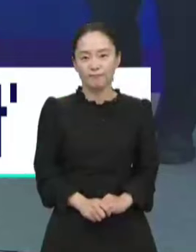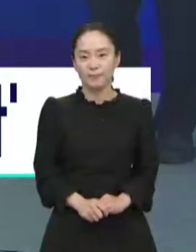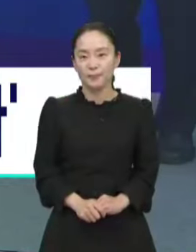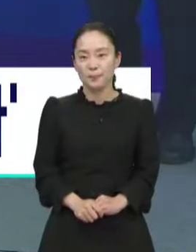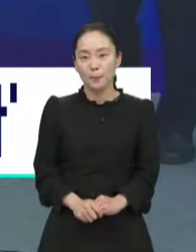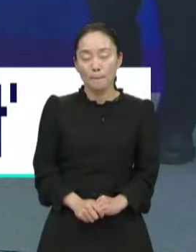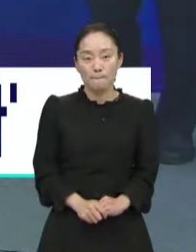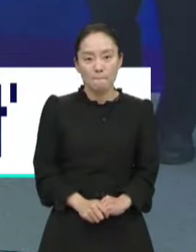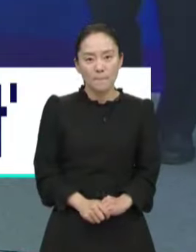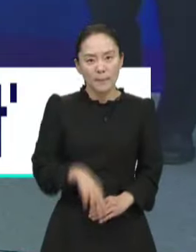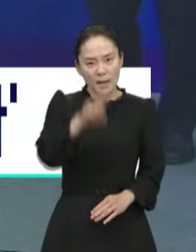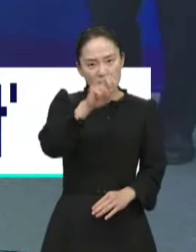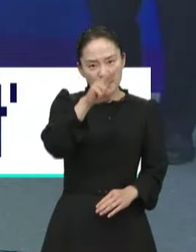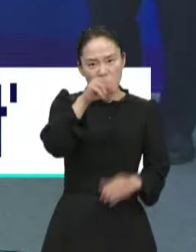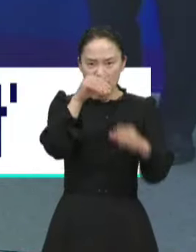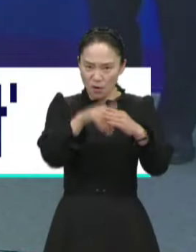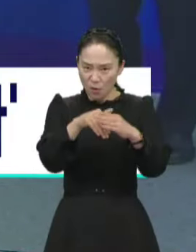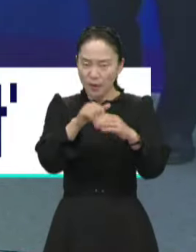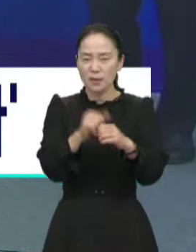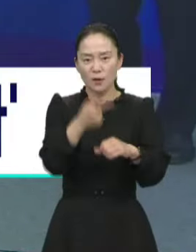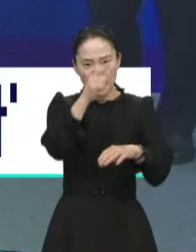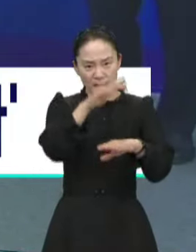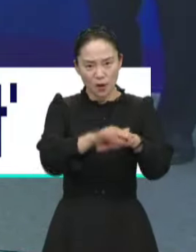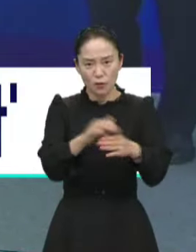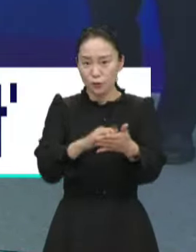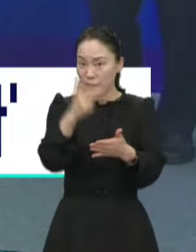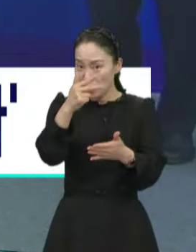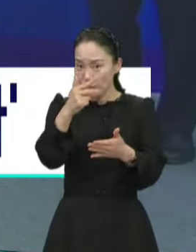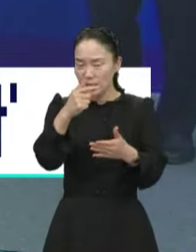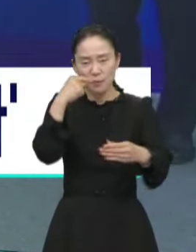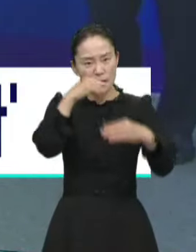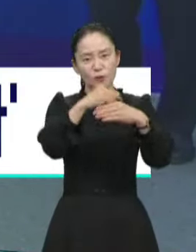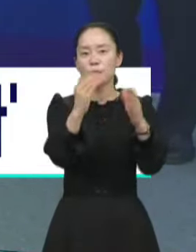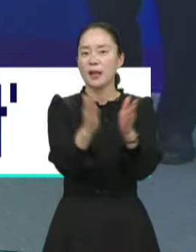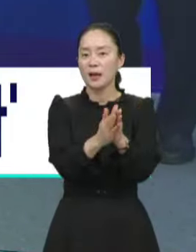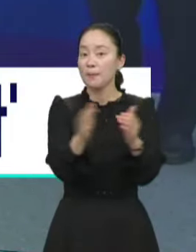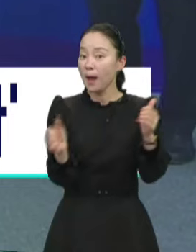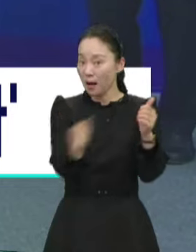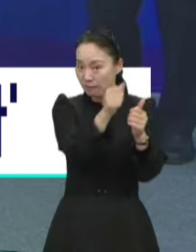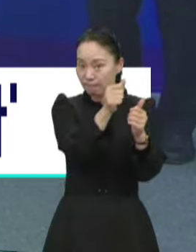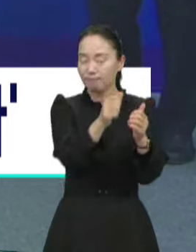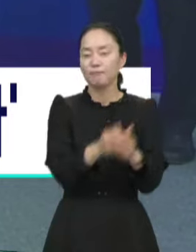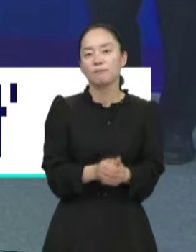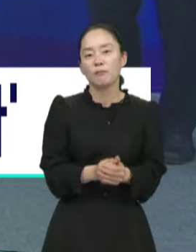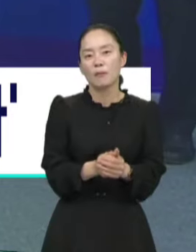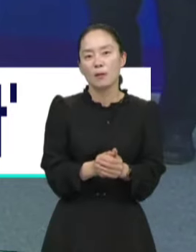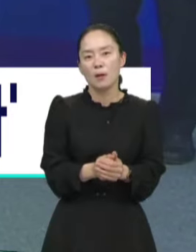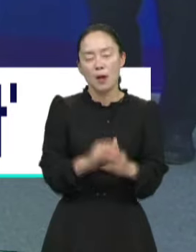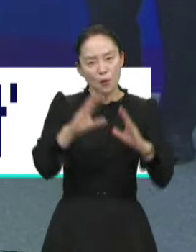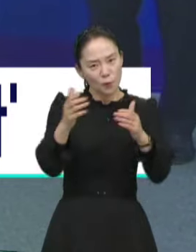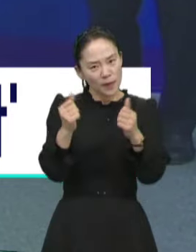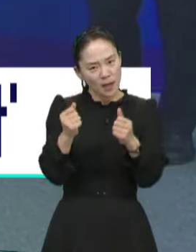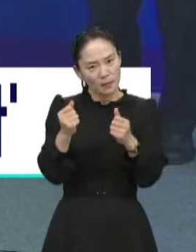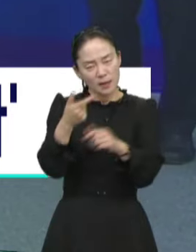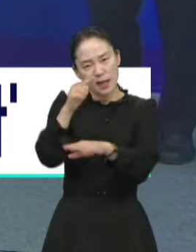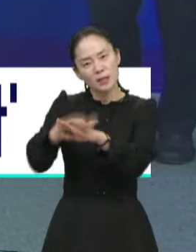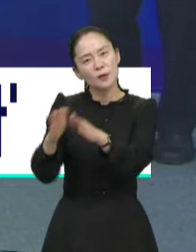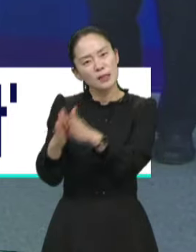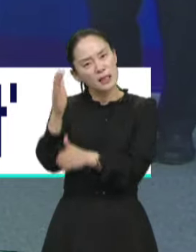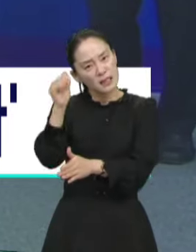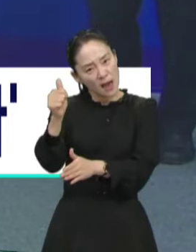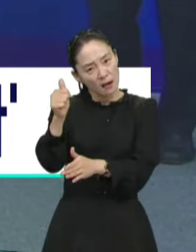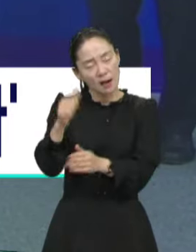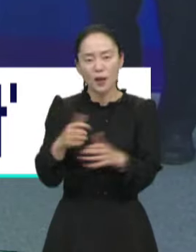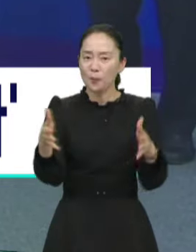떨어졌습니다 22대 총선에서 대전 일곱 석을 더불어민주당이 모두 싹 국민의 소속인 이장우